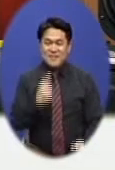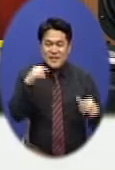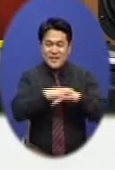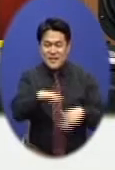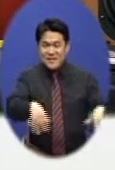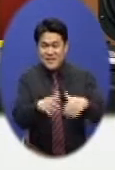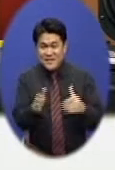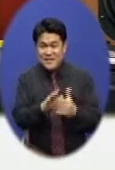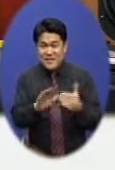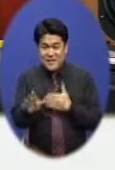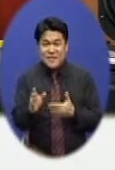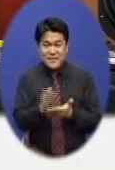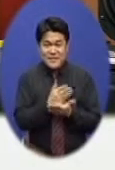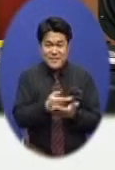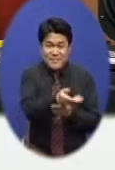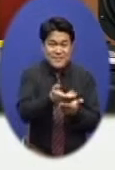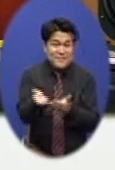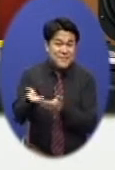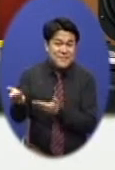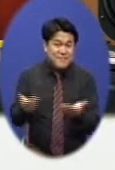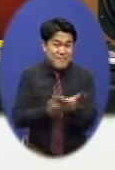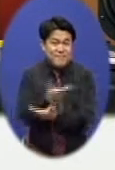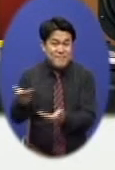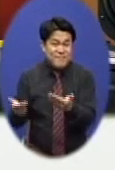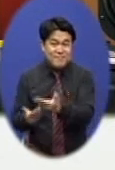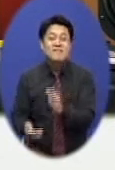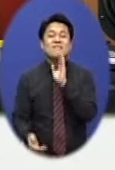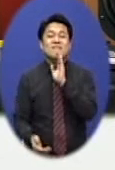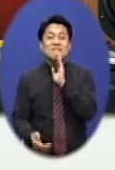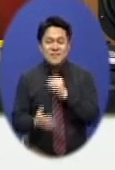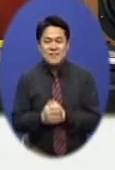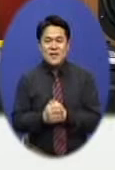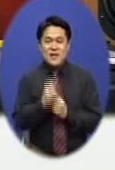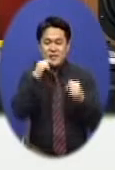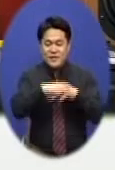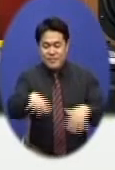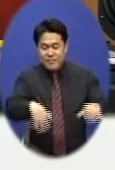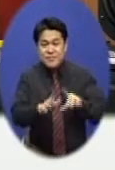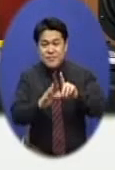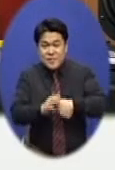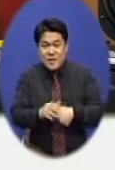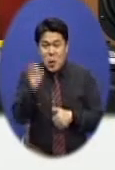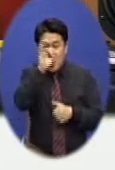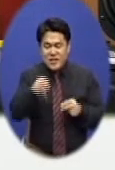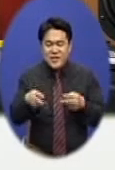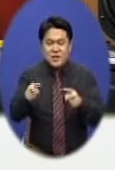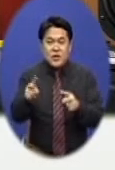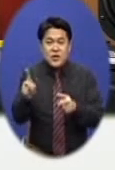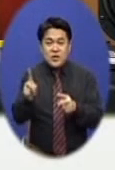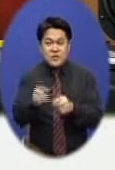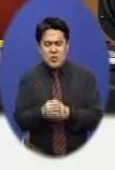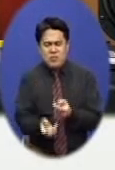나누어 또 드시고. 예, 이제 네. 그날 김치 하는 날은 네. 이제 뭐 삼겹살 갖다 이렇게 좀